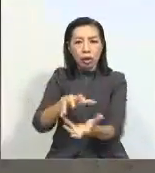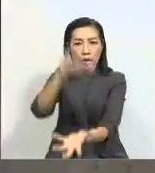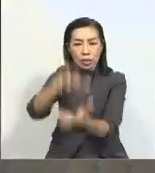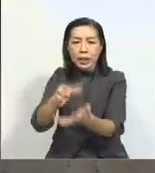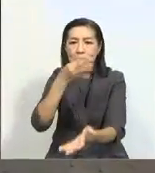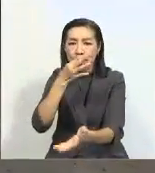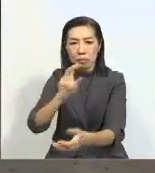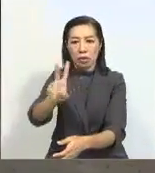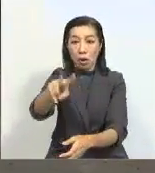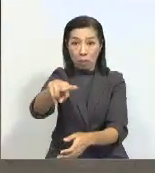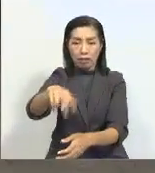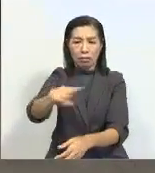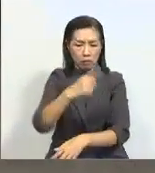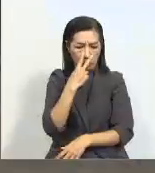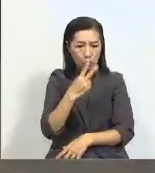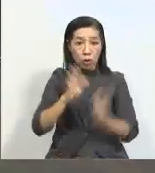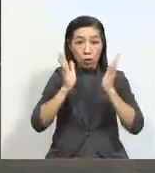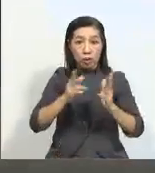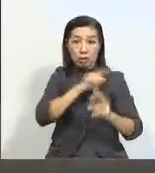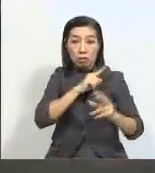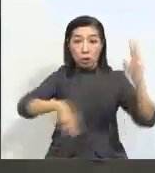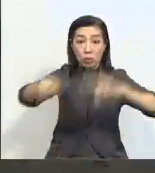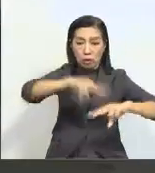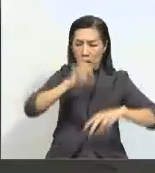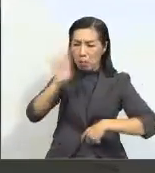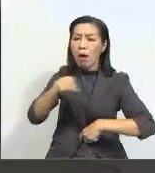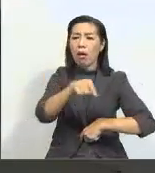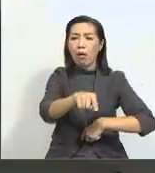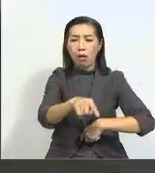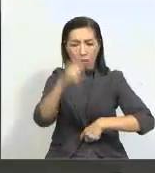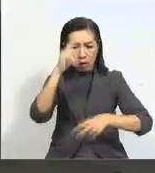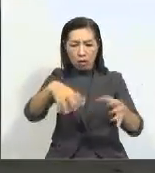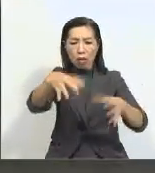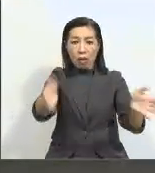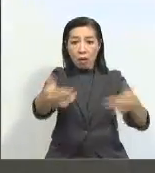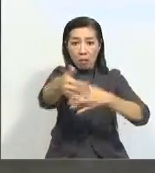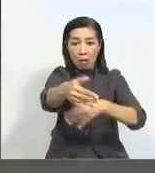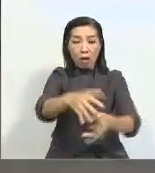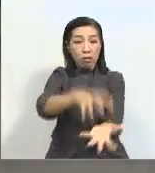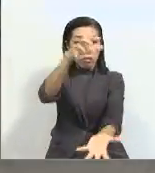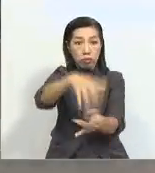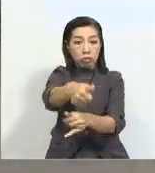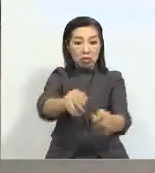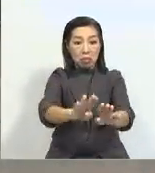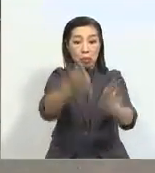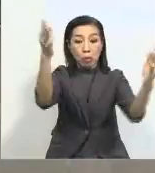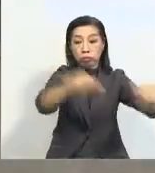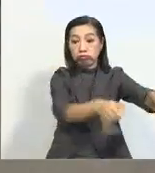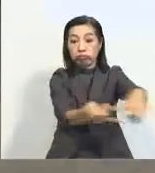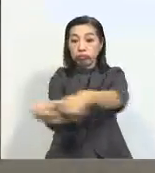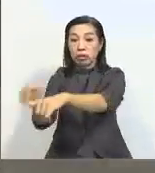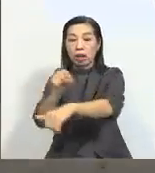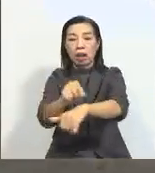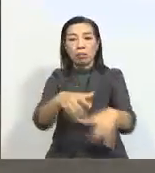ฟาร์มนายอนุชาเอี่ยมคงบอกว่าบ่อที่จระเข้หลุดออกไปคือบ่อที่6มีจระเข้อายุ3